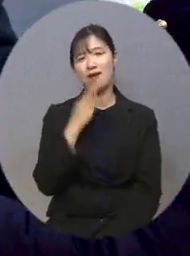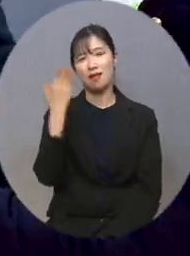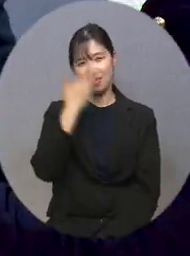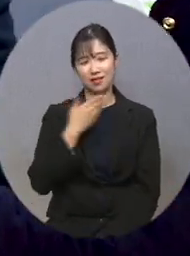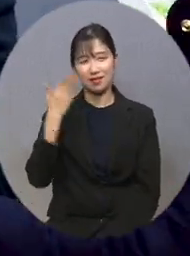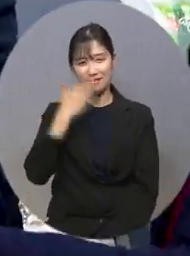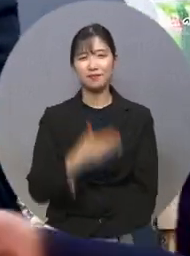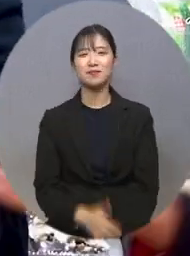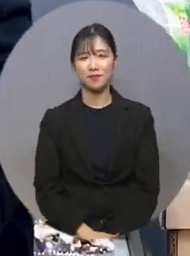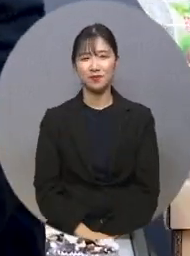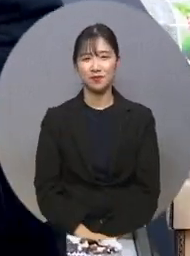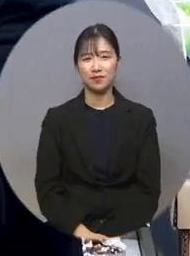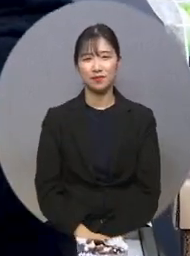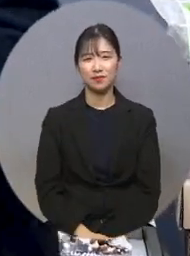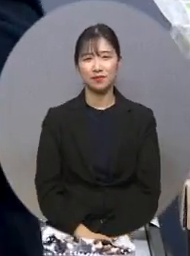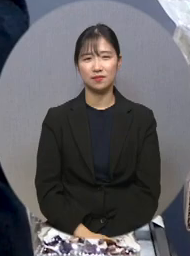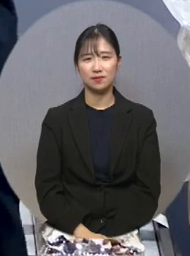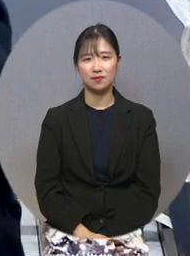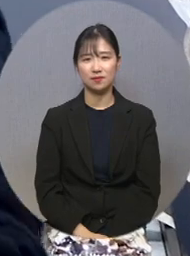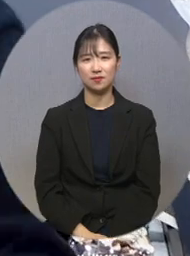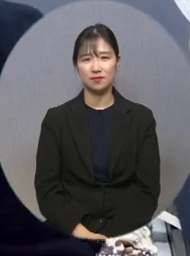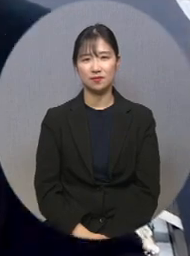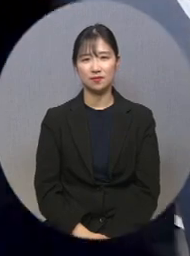끈끈하게 담그셨죠. 자, 소개. 이건